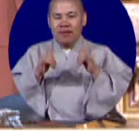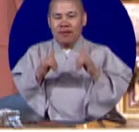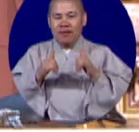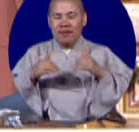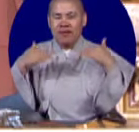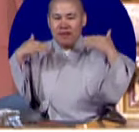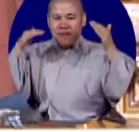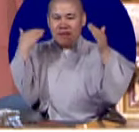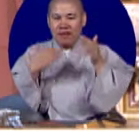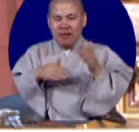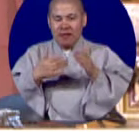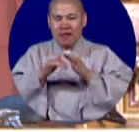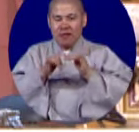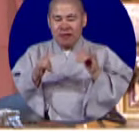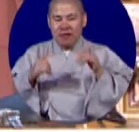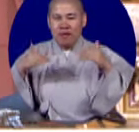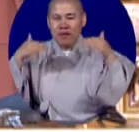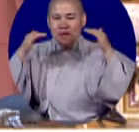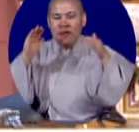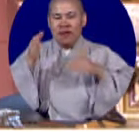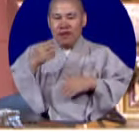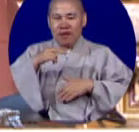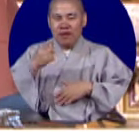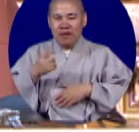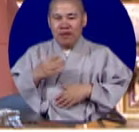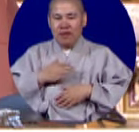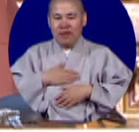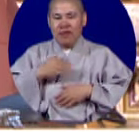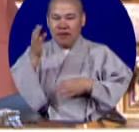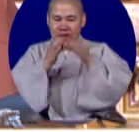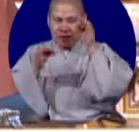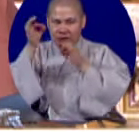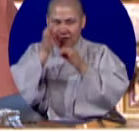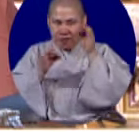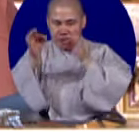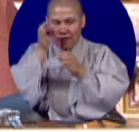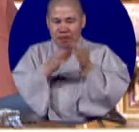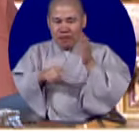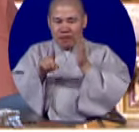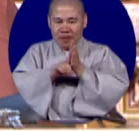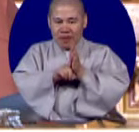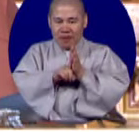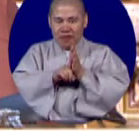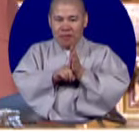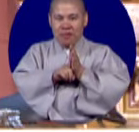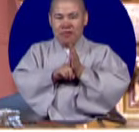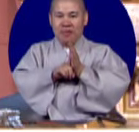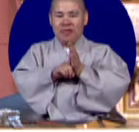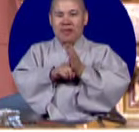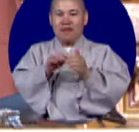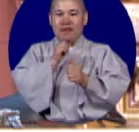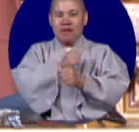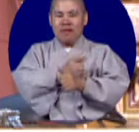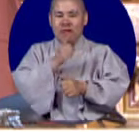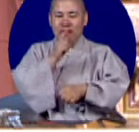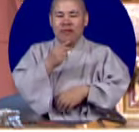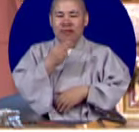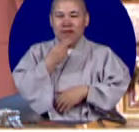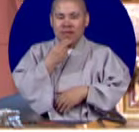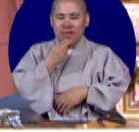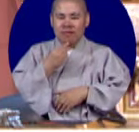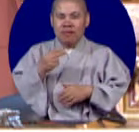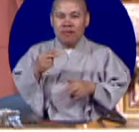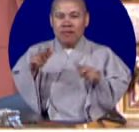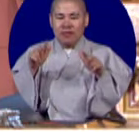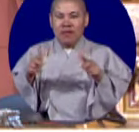안 든 사람들이 많은 게 어른이 돼도 나 찾는다고. 그거 참 할 말 없어요. 이거